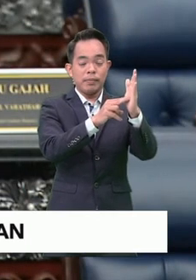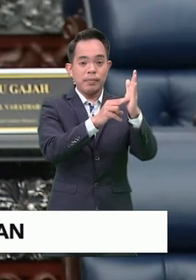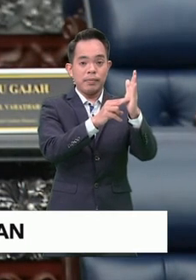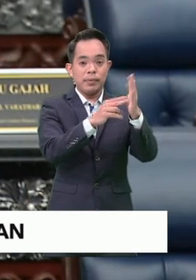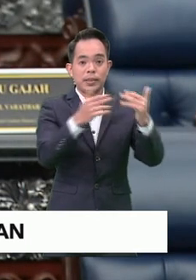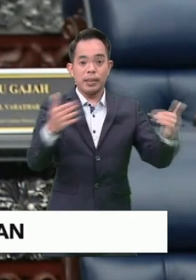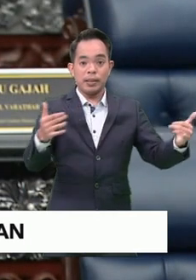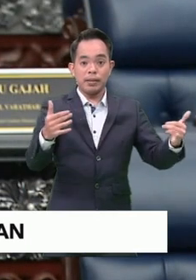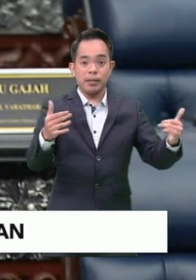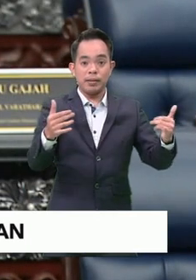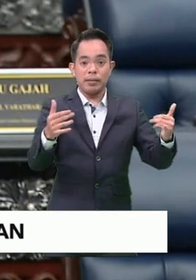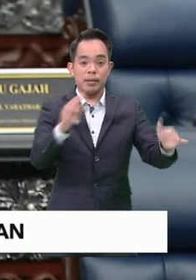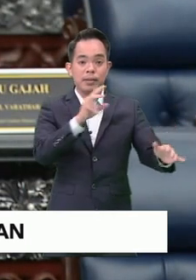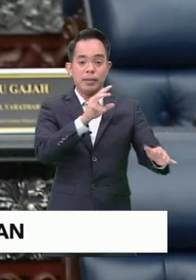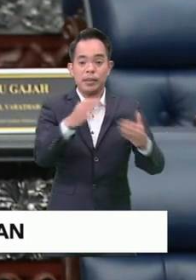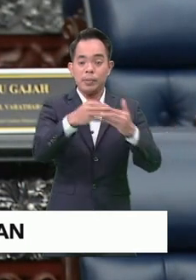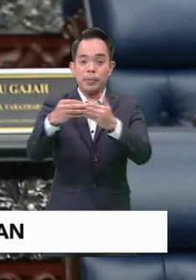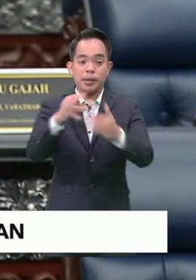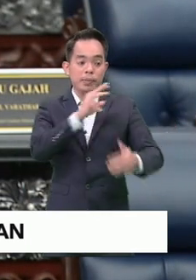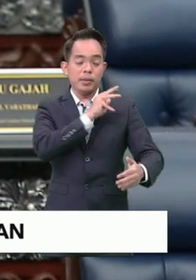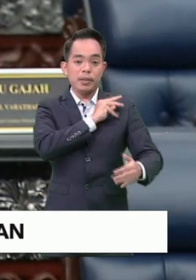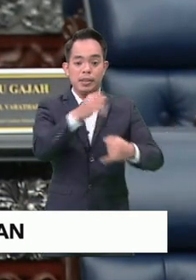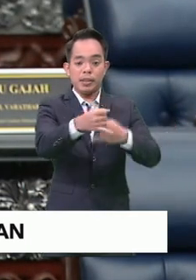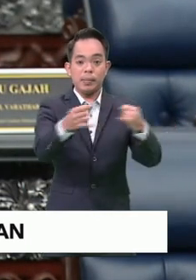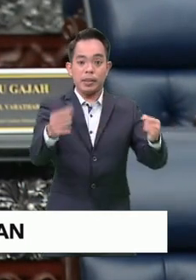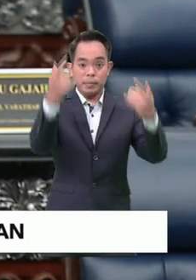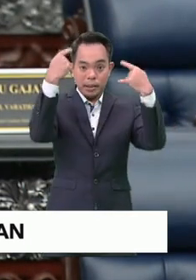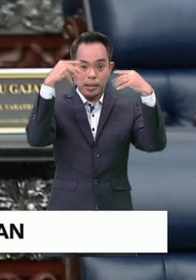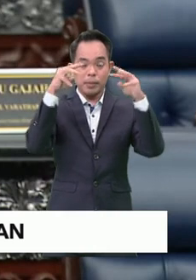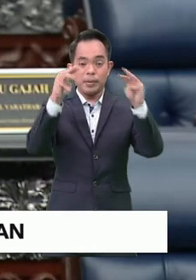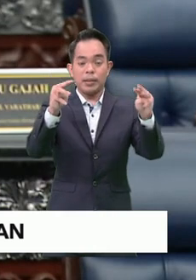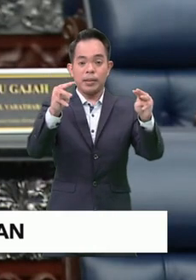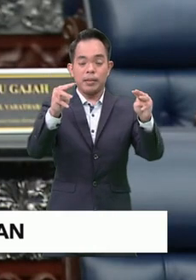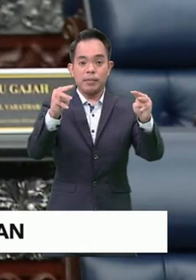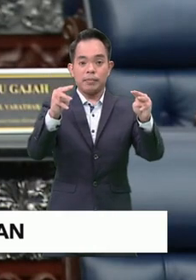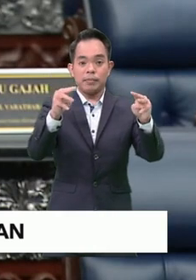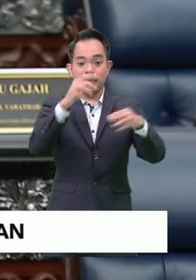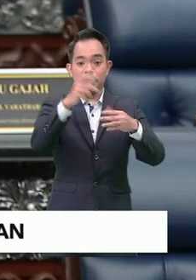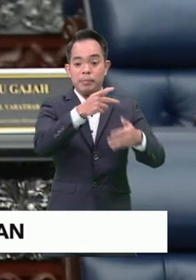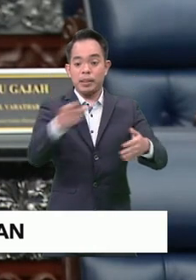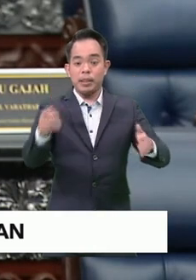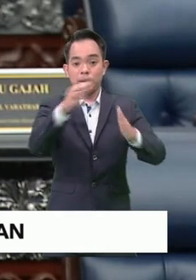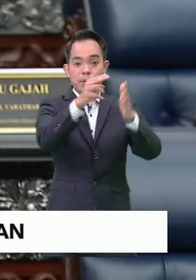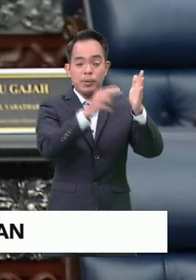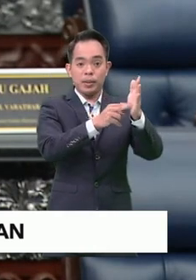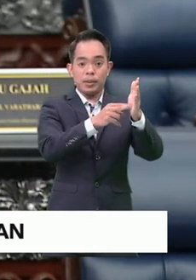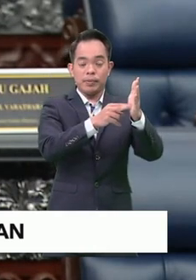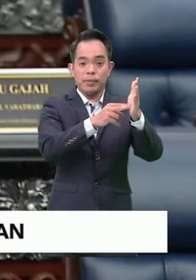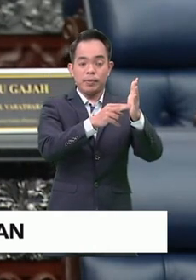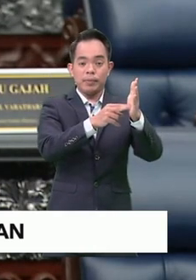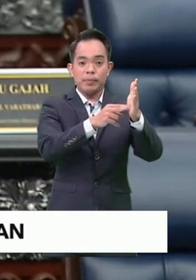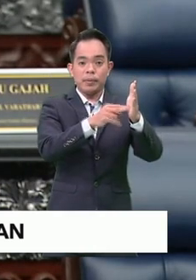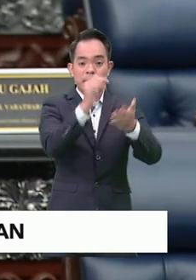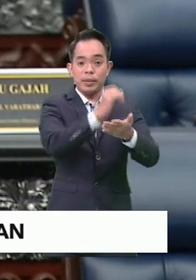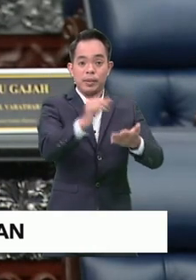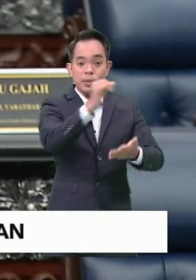menteri di jabatan Perdana Menteri Dalam hal ikhwan undang-undang dan Reformasi institusi dan